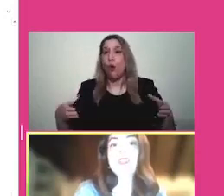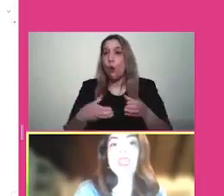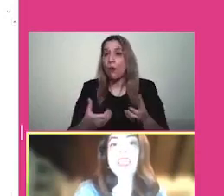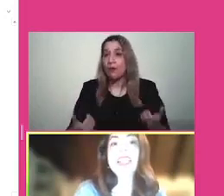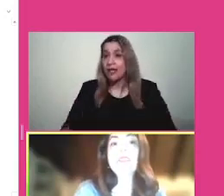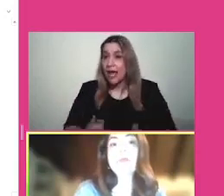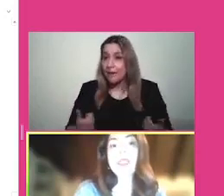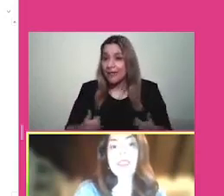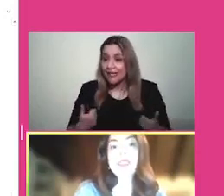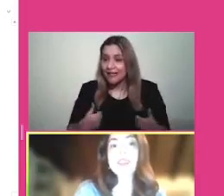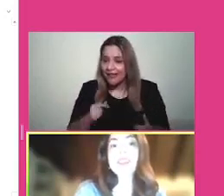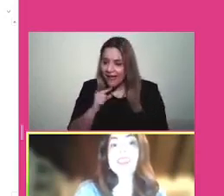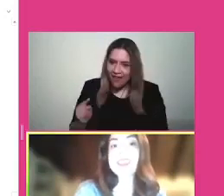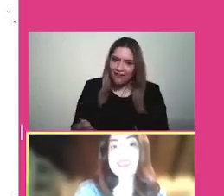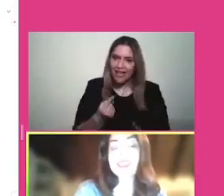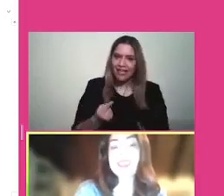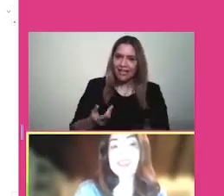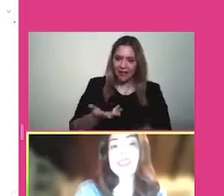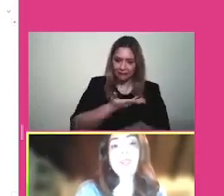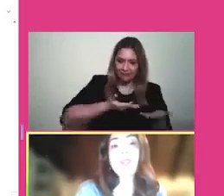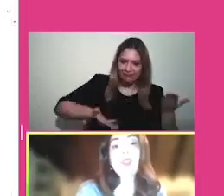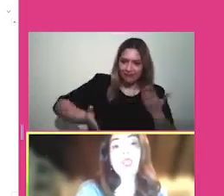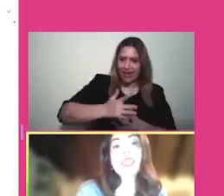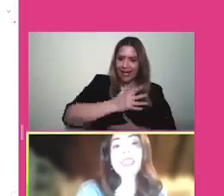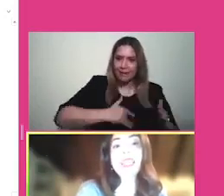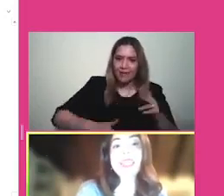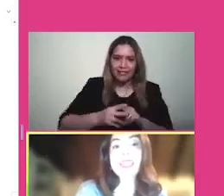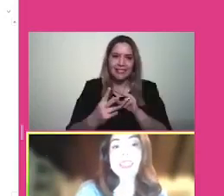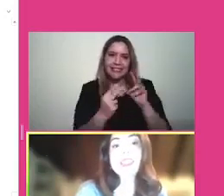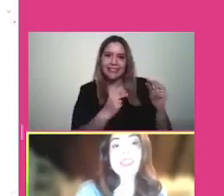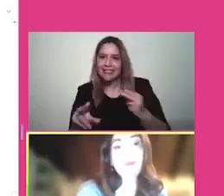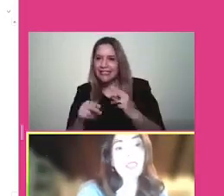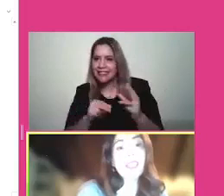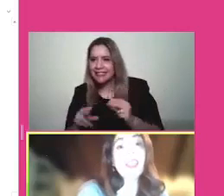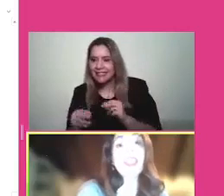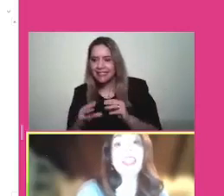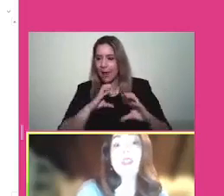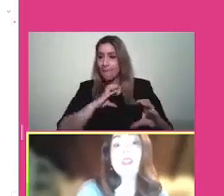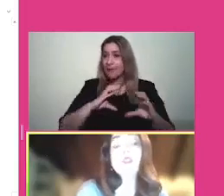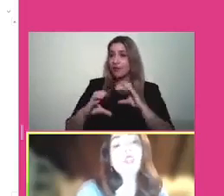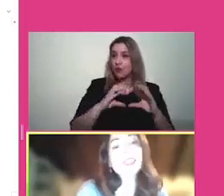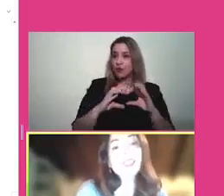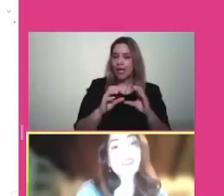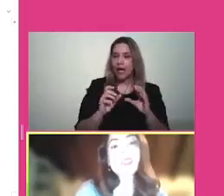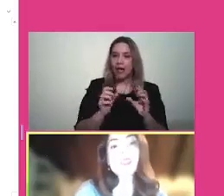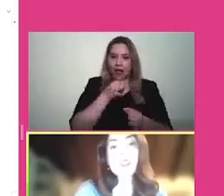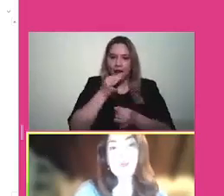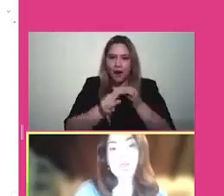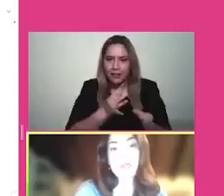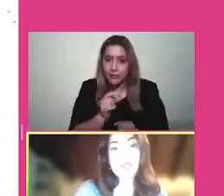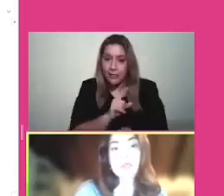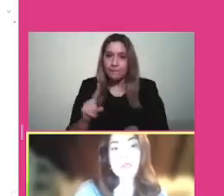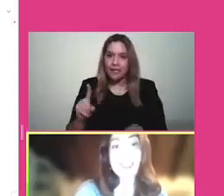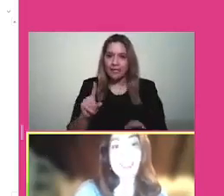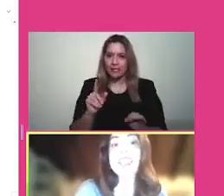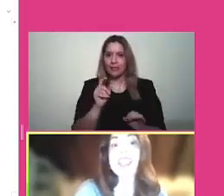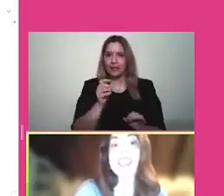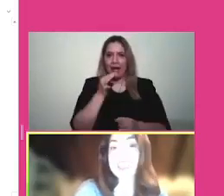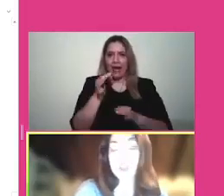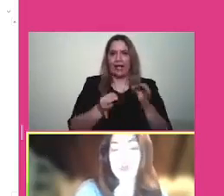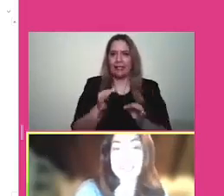μια ευκαιρία αλληλεπίδρασης, συζήτησης, επικοινωνίας λεκτικής και μη, καθώς και εξάσκησης της μνήμης.